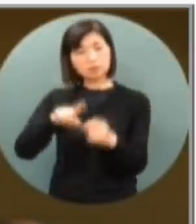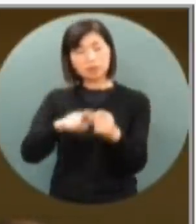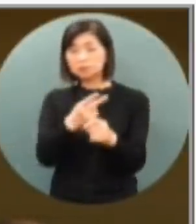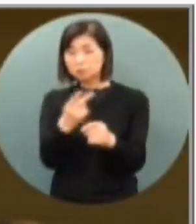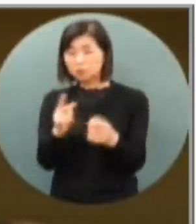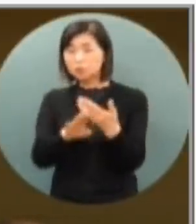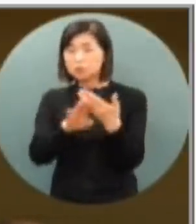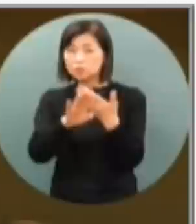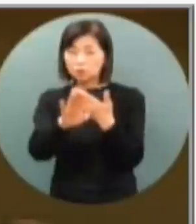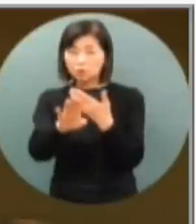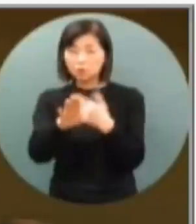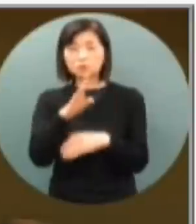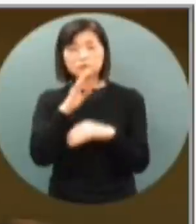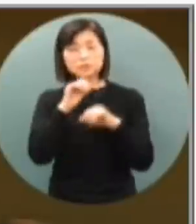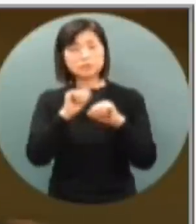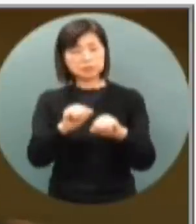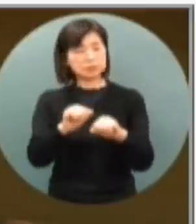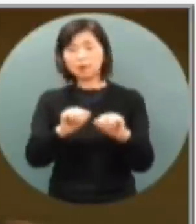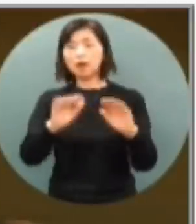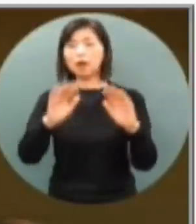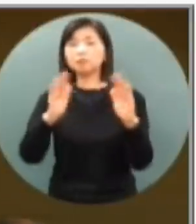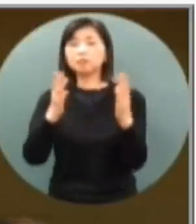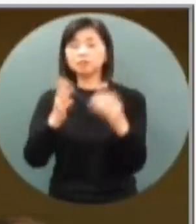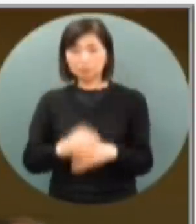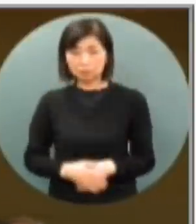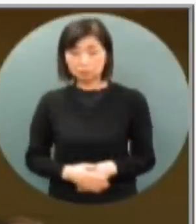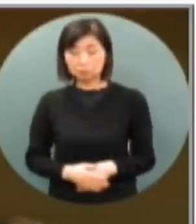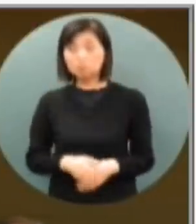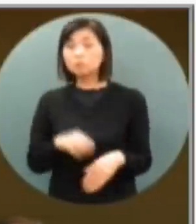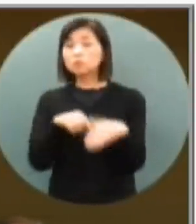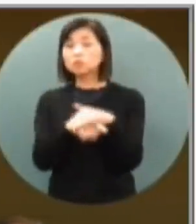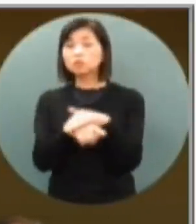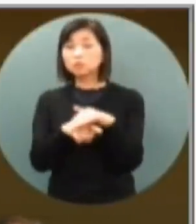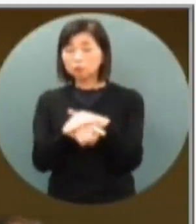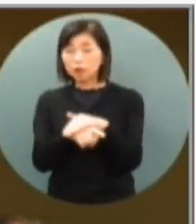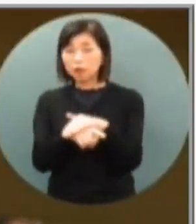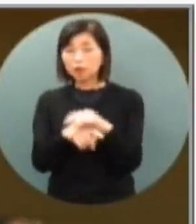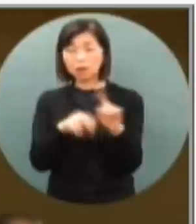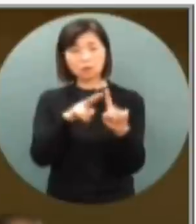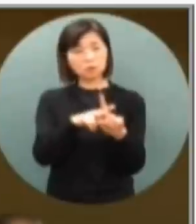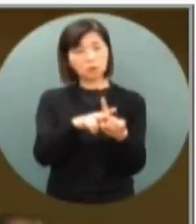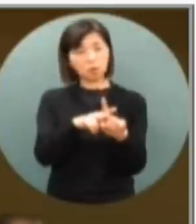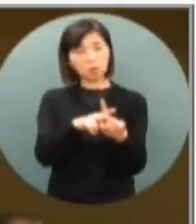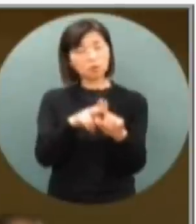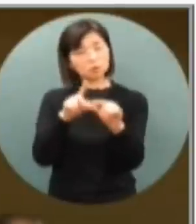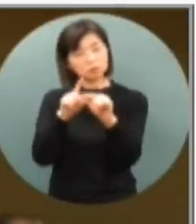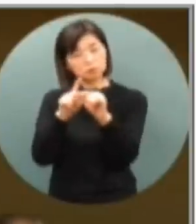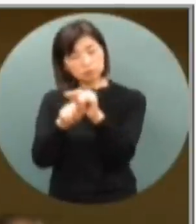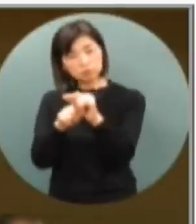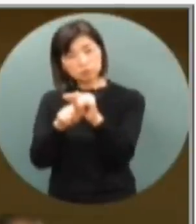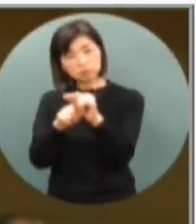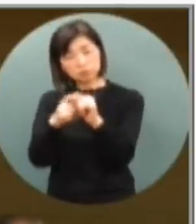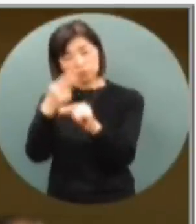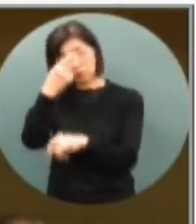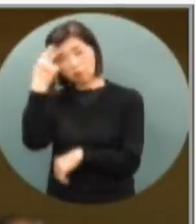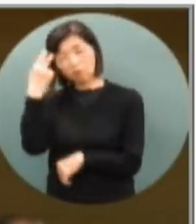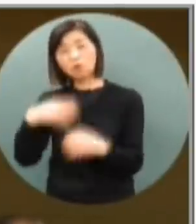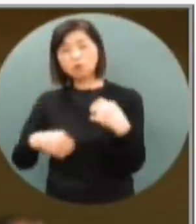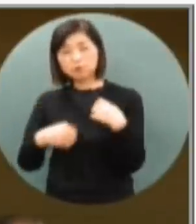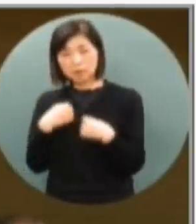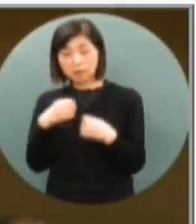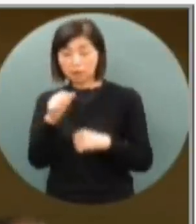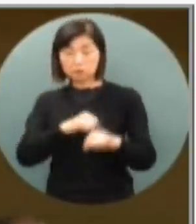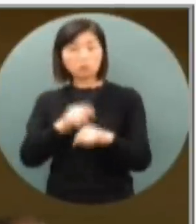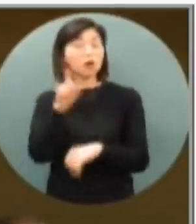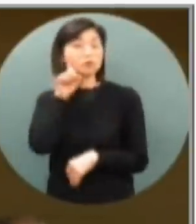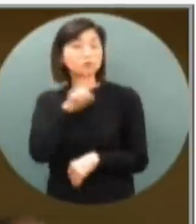はですね、実績はございません。その理由としましては、小学生や高校生が活動していただきやすい土曜日、日曜日